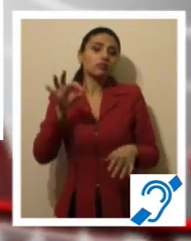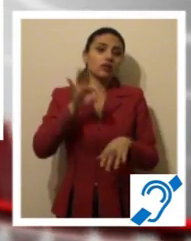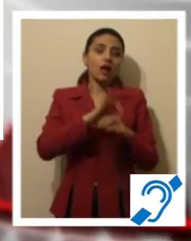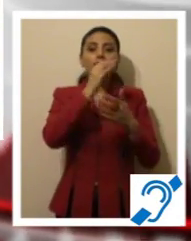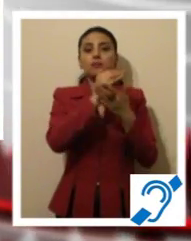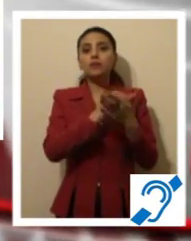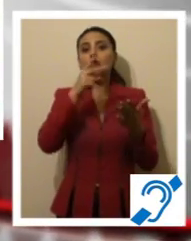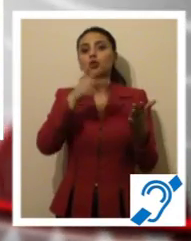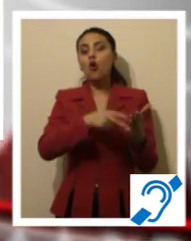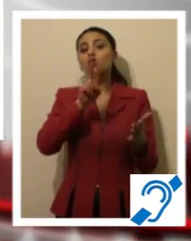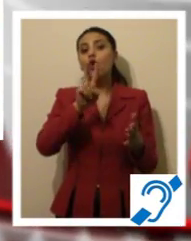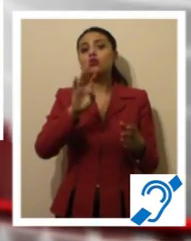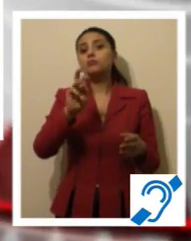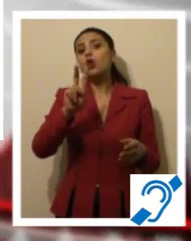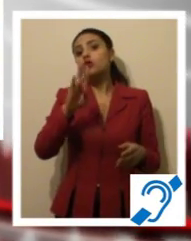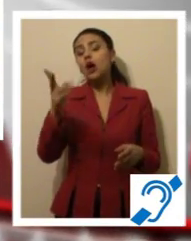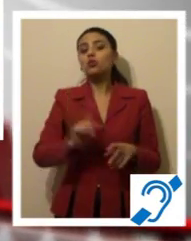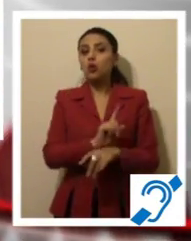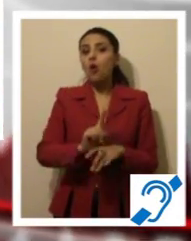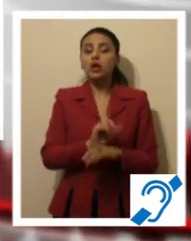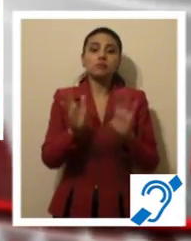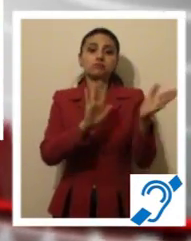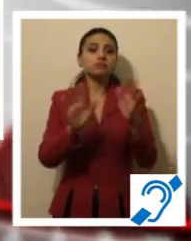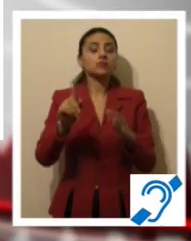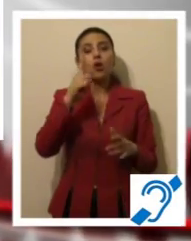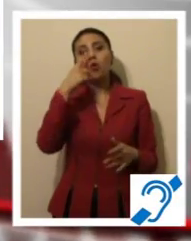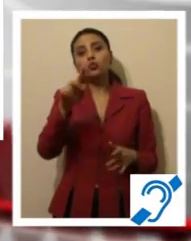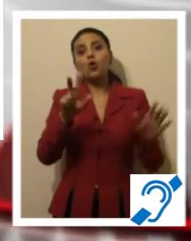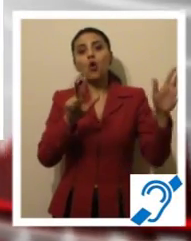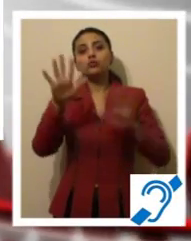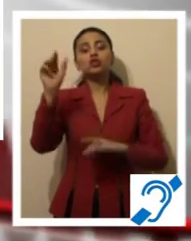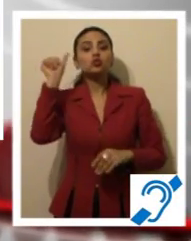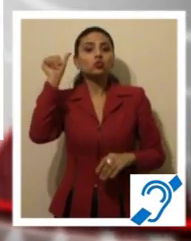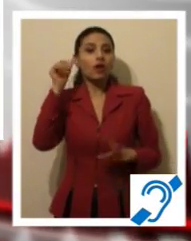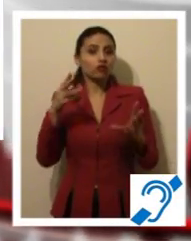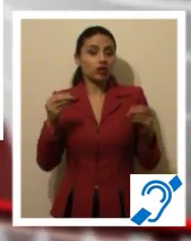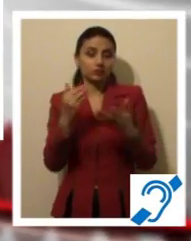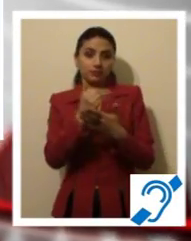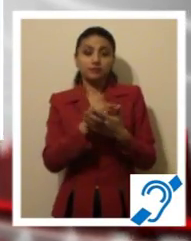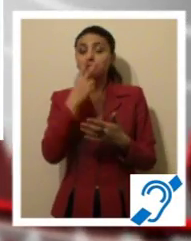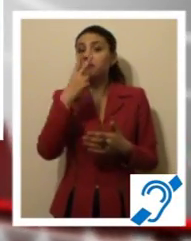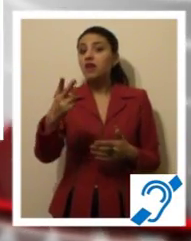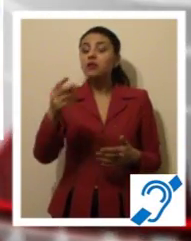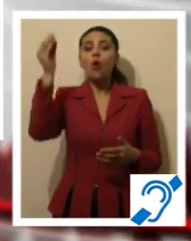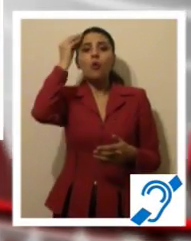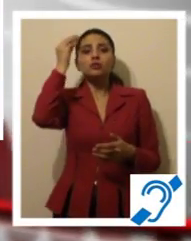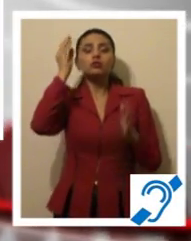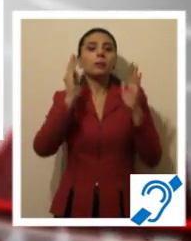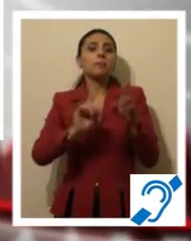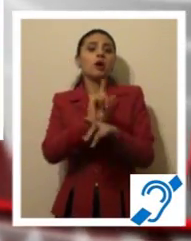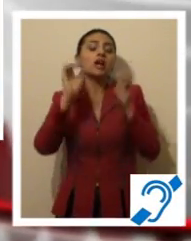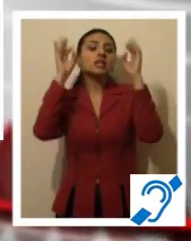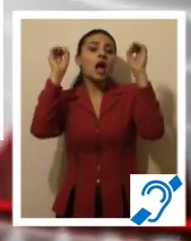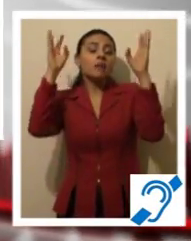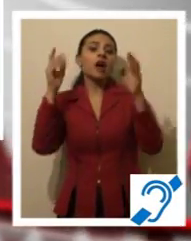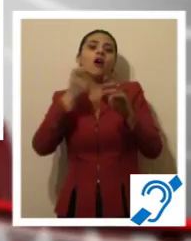pe 24 de ore fiind undeva la 185 de solicitări, față de media obișnuită în perioada